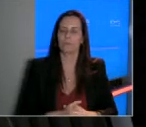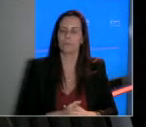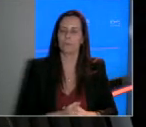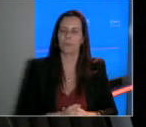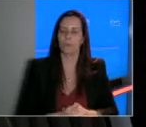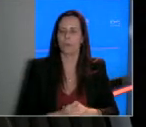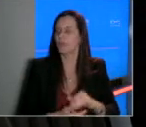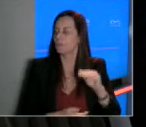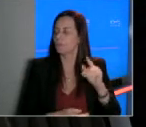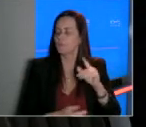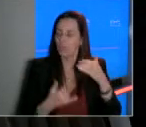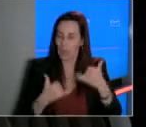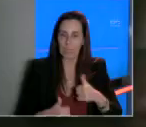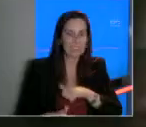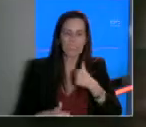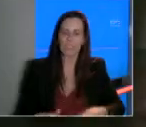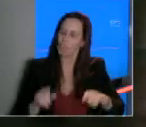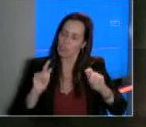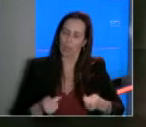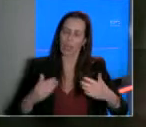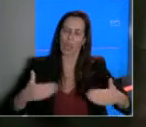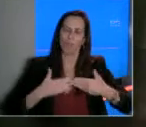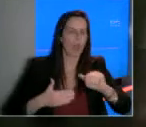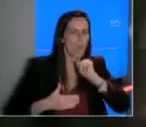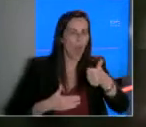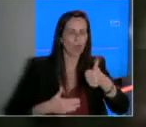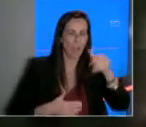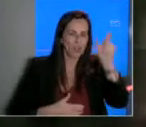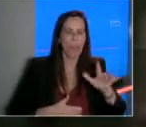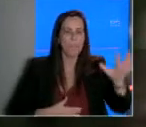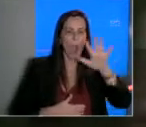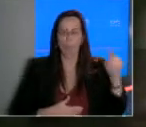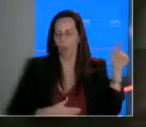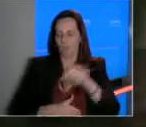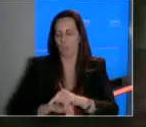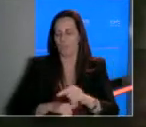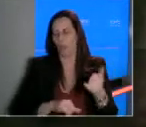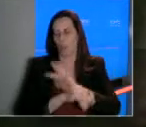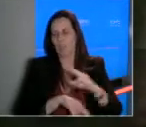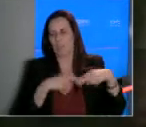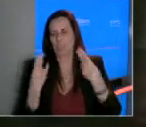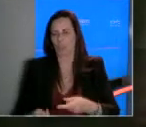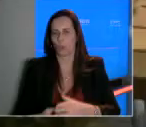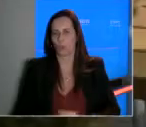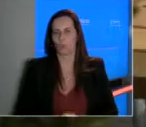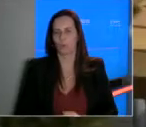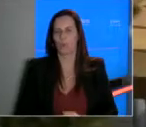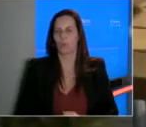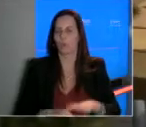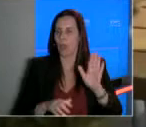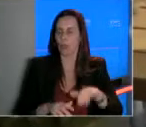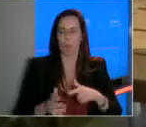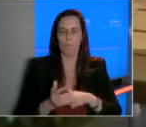ואישור שהיה במדינה. כרגע הסינים סוגרים את הגבולות, כי הם לא רוצים שיבוא אנשים עם הנגיף מבחוץ. קורה אותו